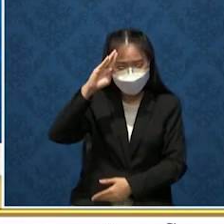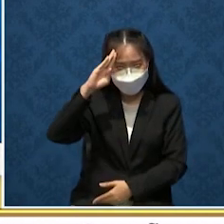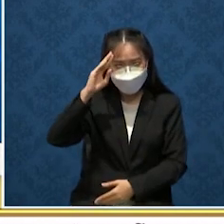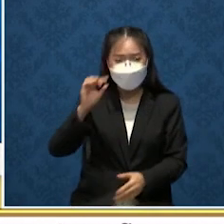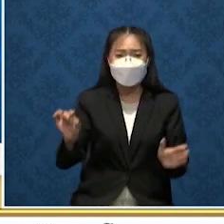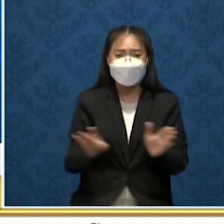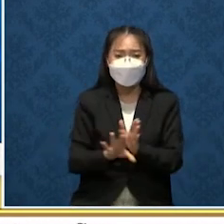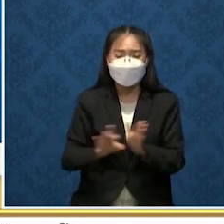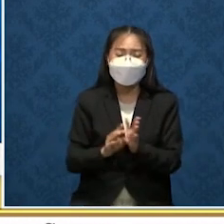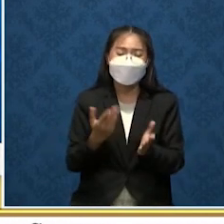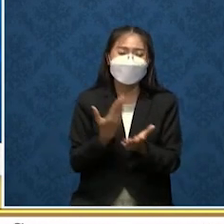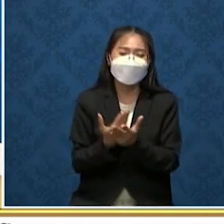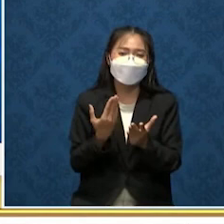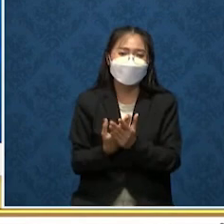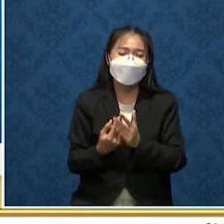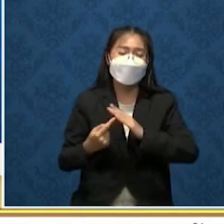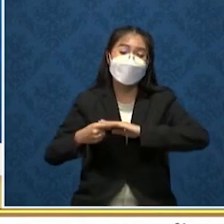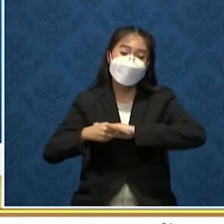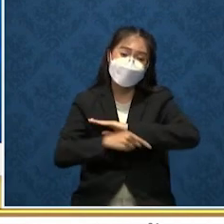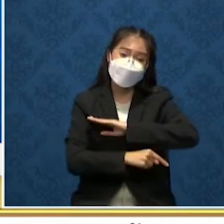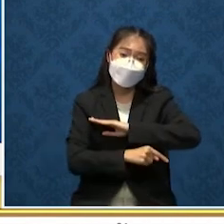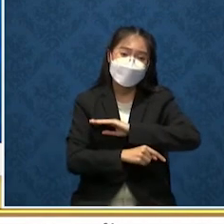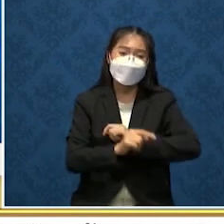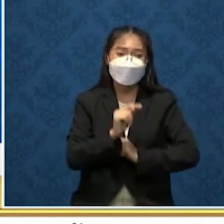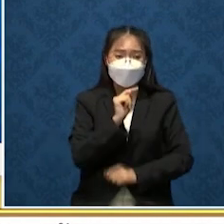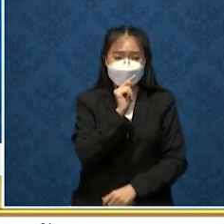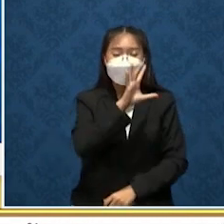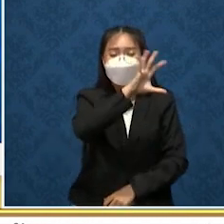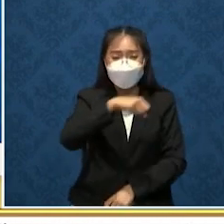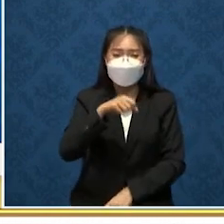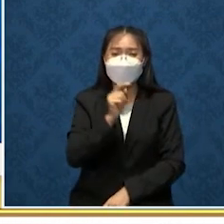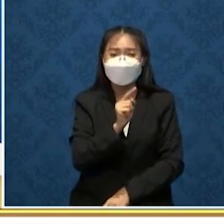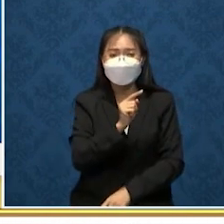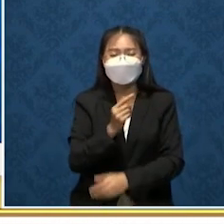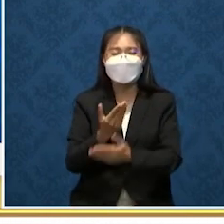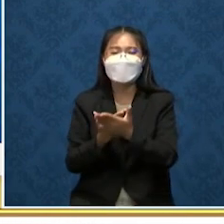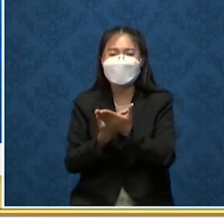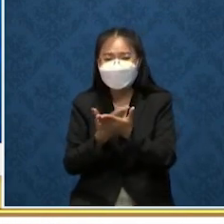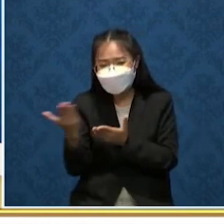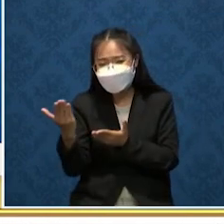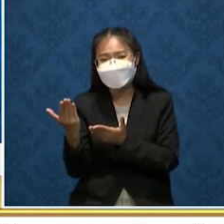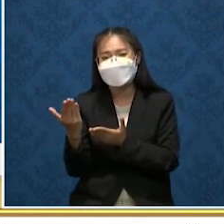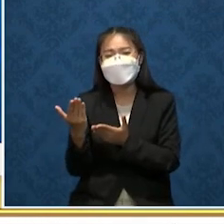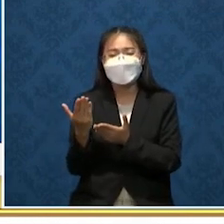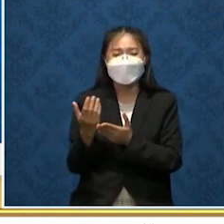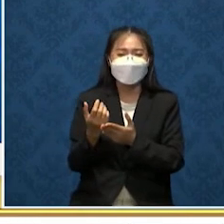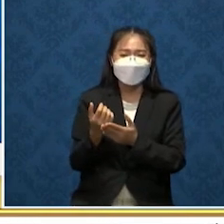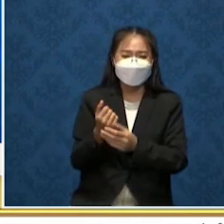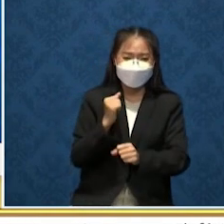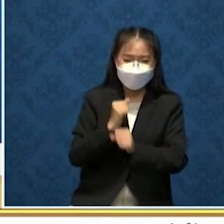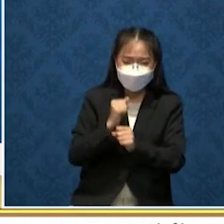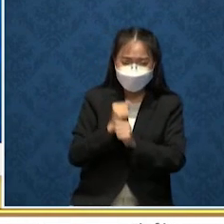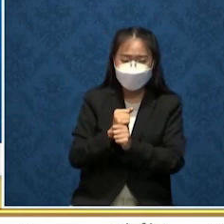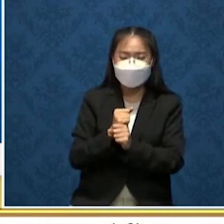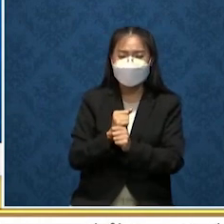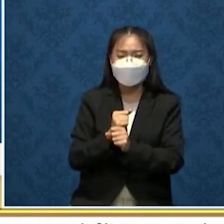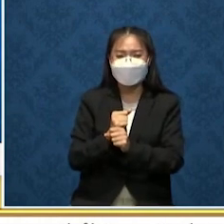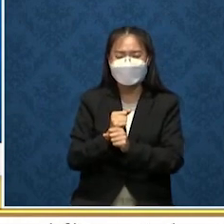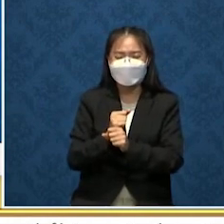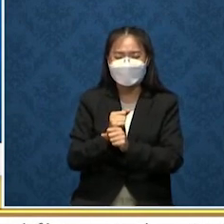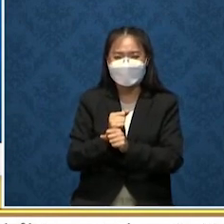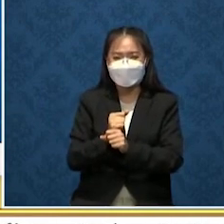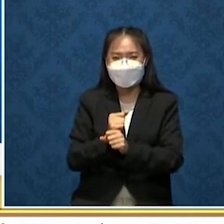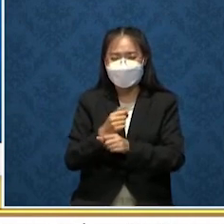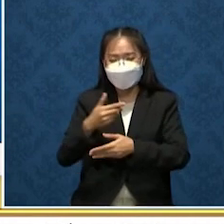การเอาเงินทุจริตอีบิดดิ้งเนี่ยมาซื้ออำนาจต่อเพื่อให้ได้เป็นนายกรัฐมนตรีซึ่งณปัจจุบัน